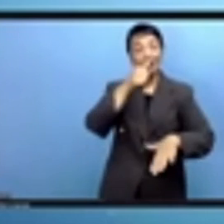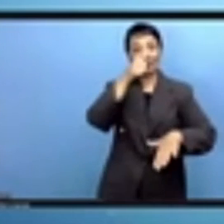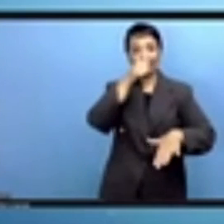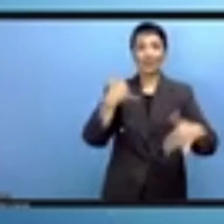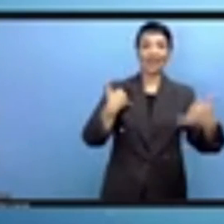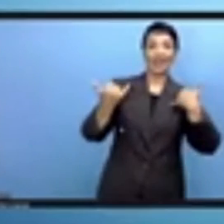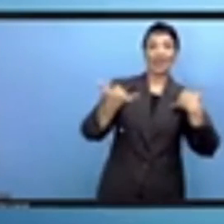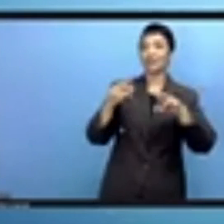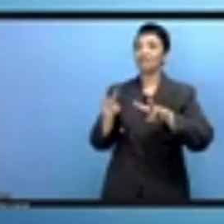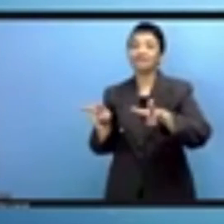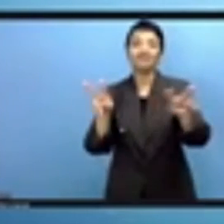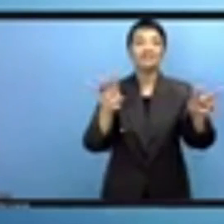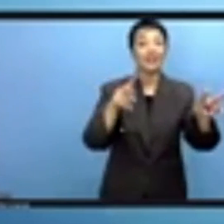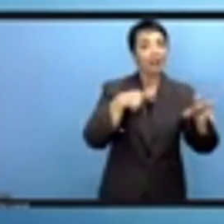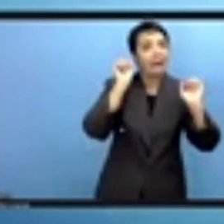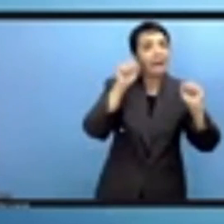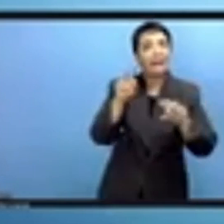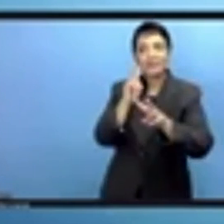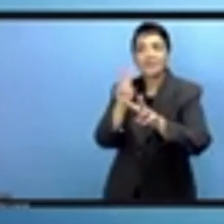相信